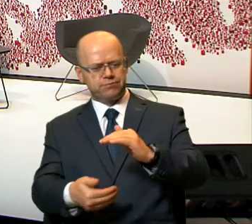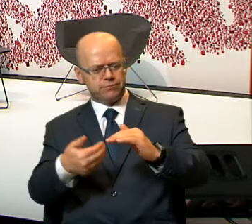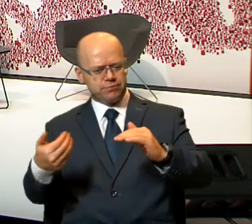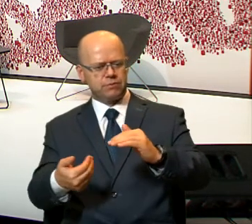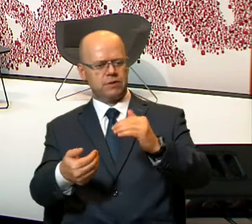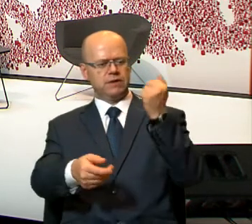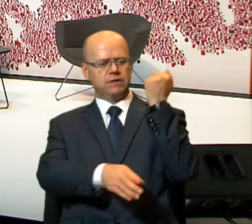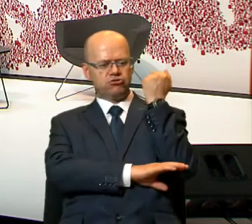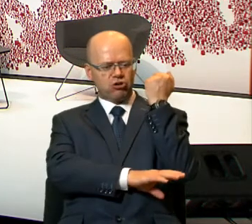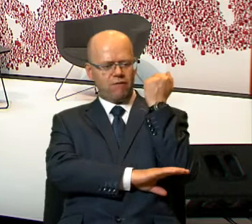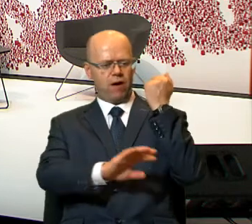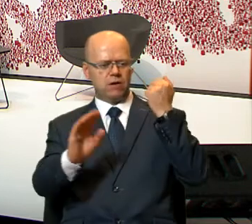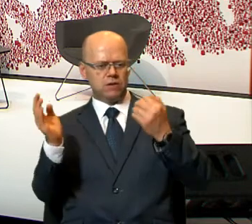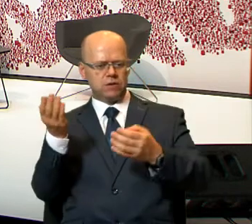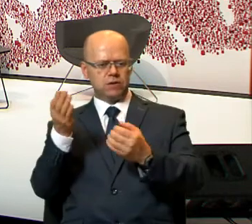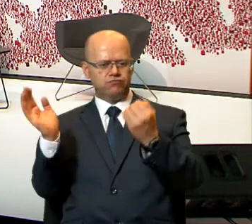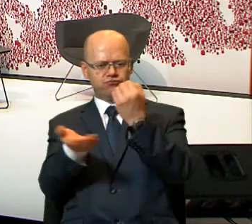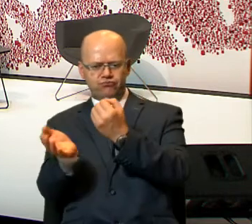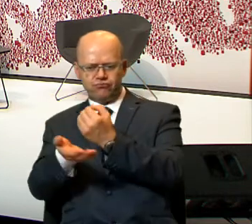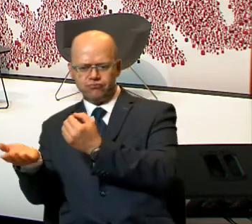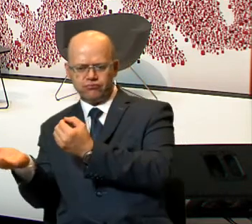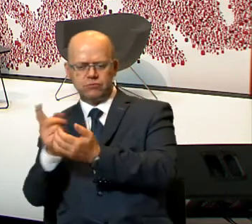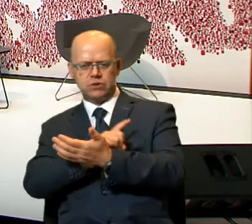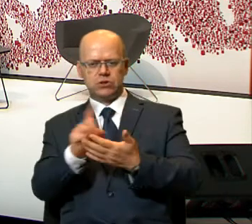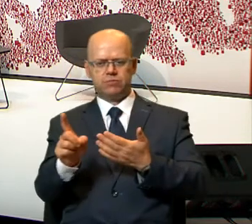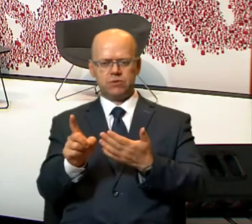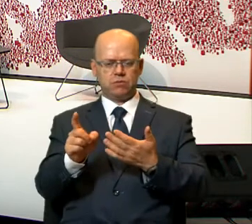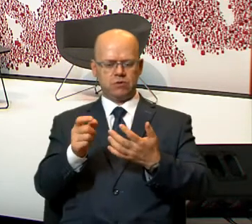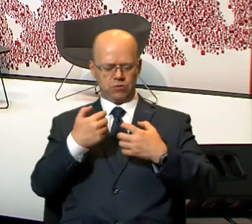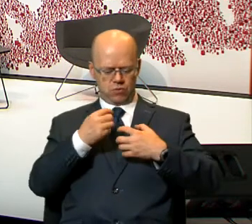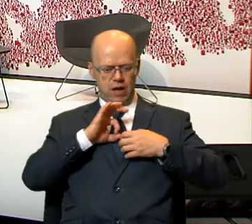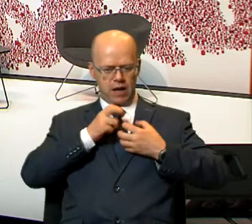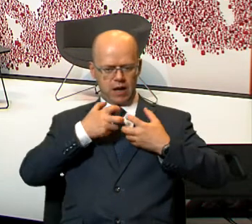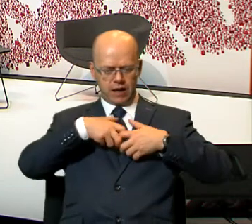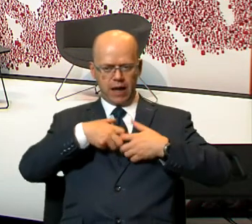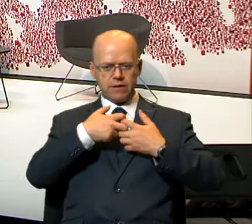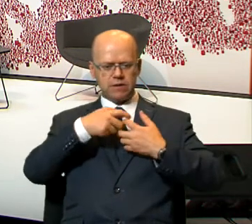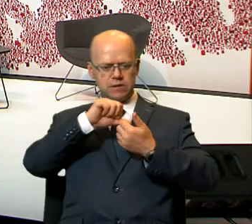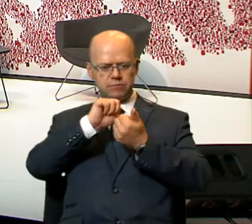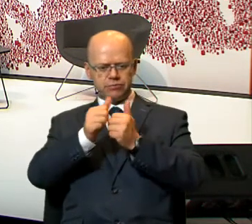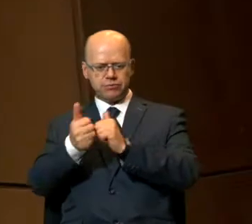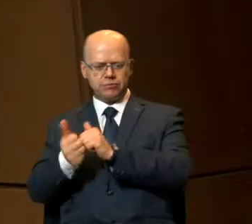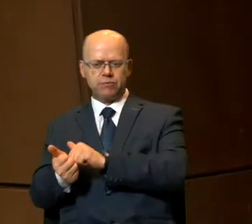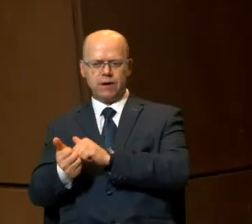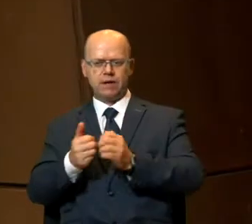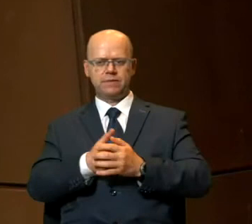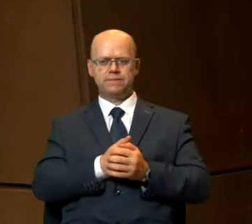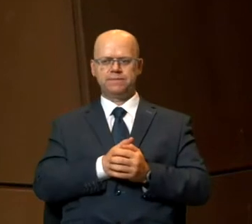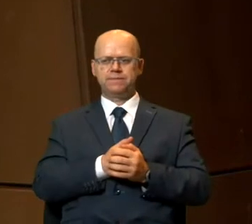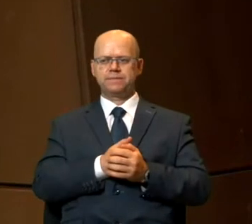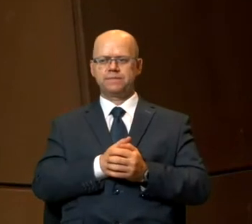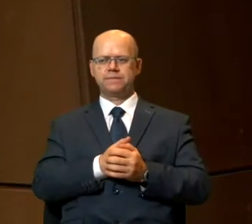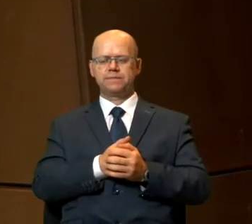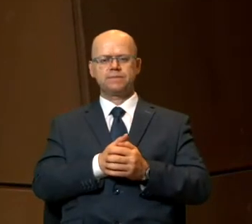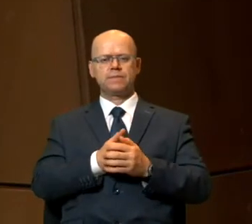drzewa szybciej, manipulować genetyką krów, musimy